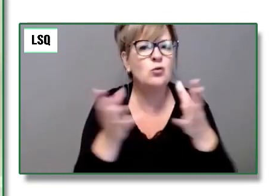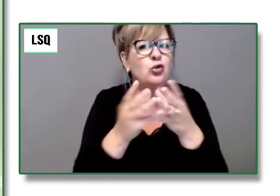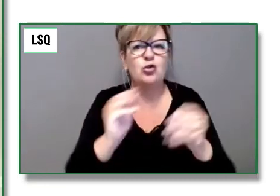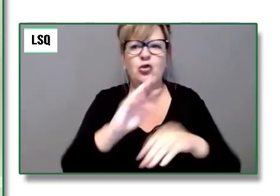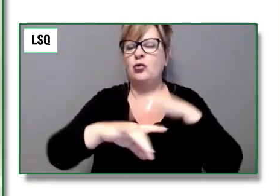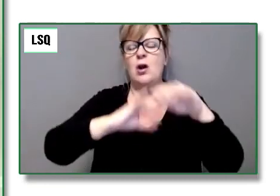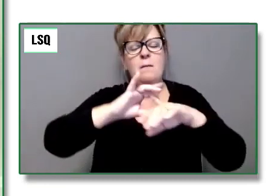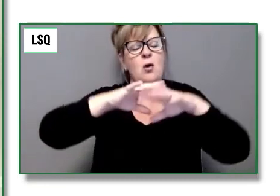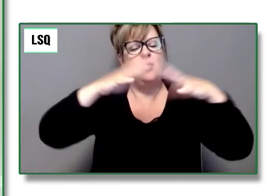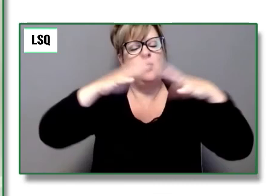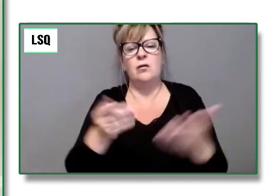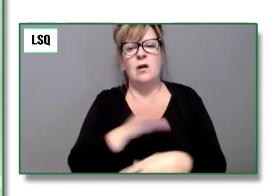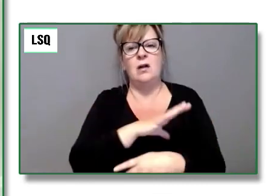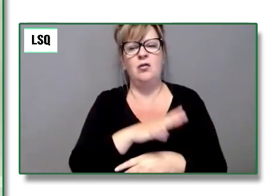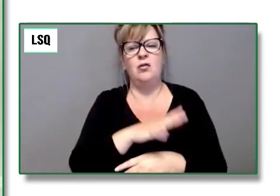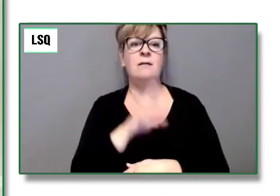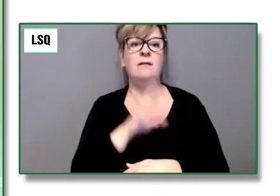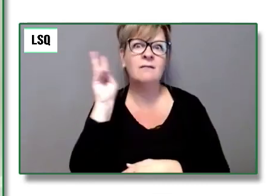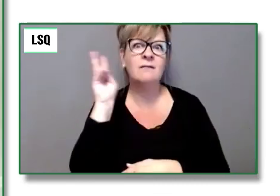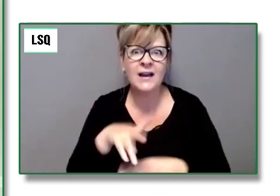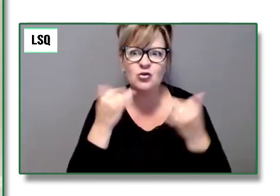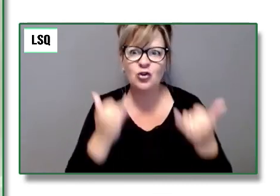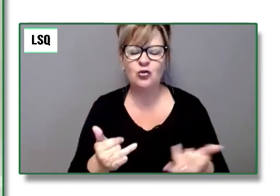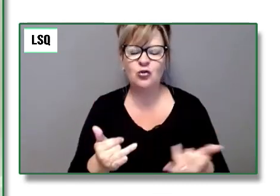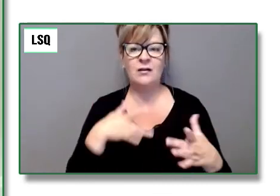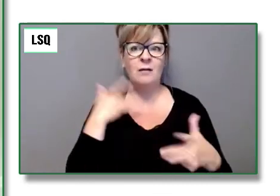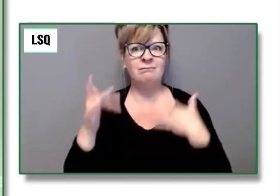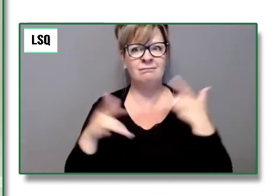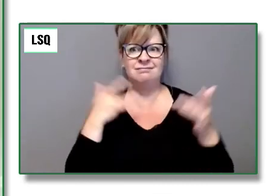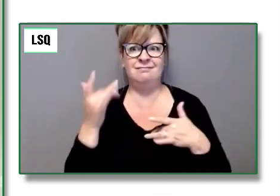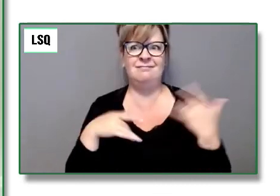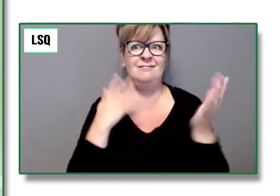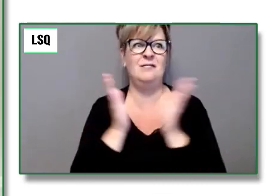toutes d'y être. C'est la première étape et